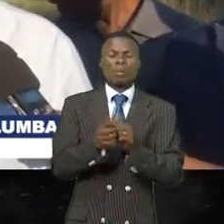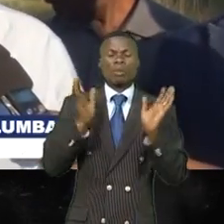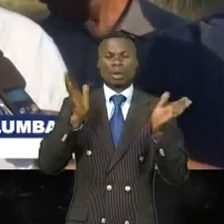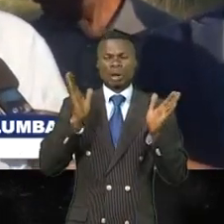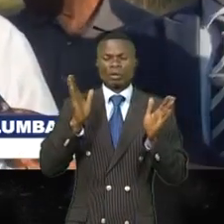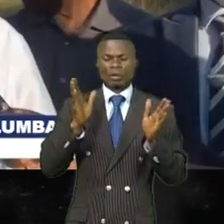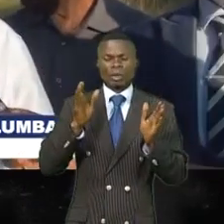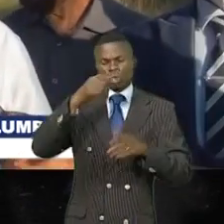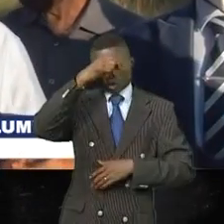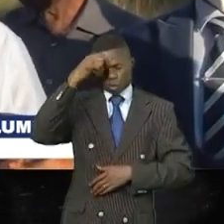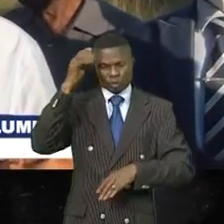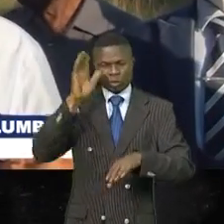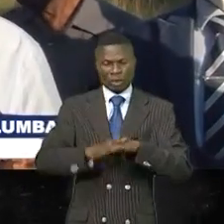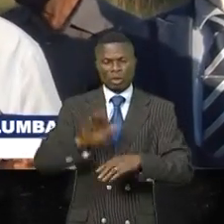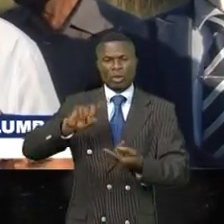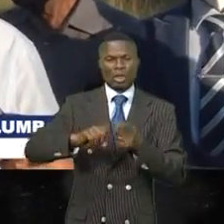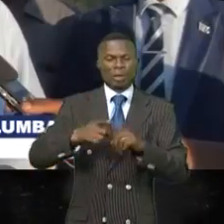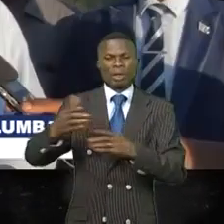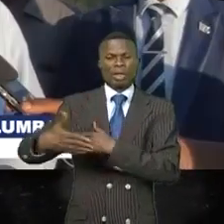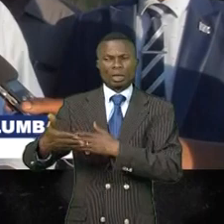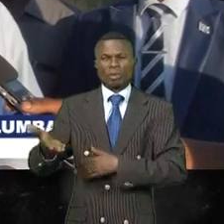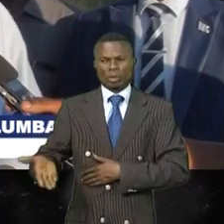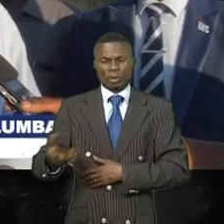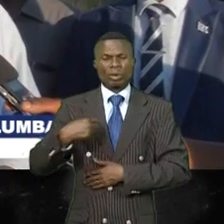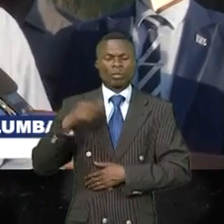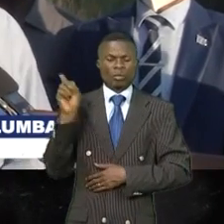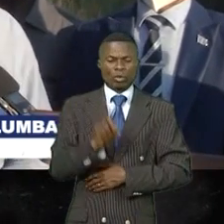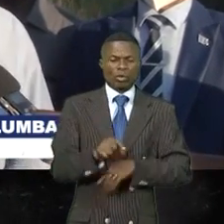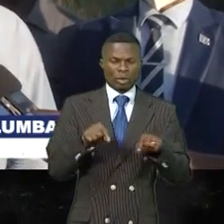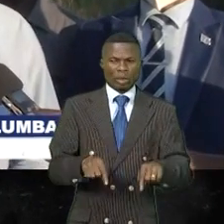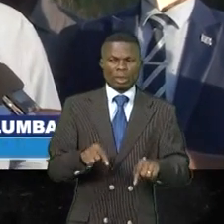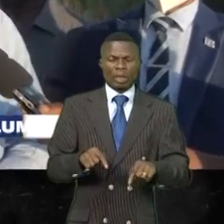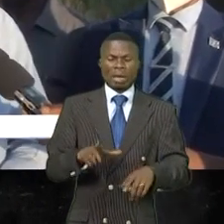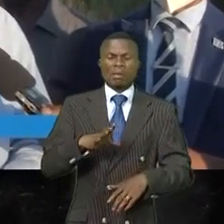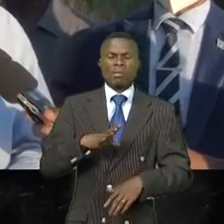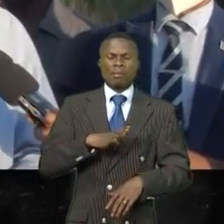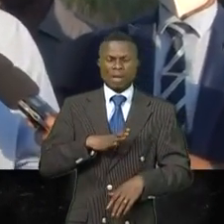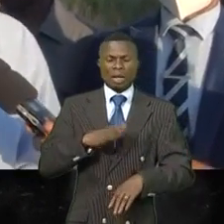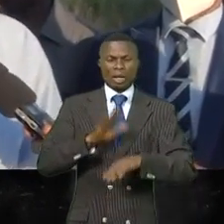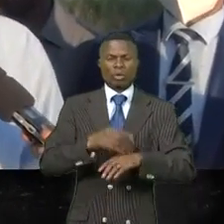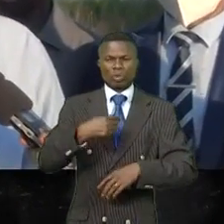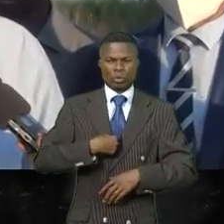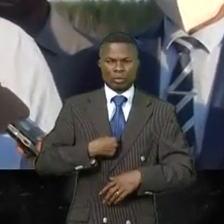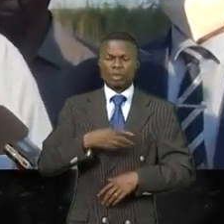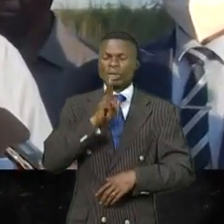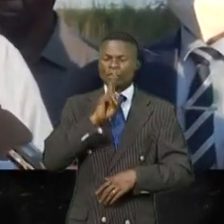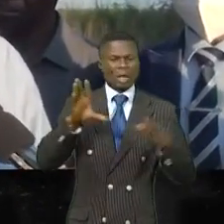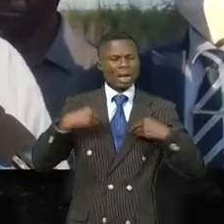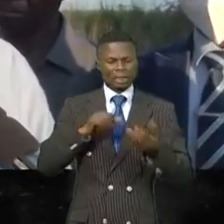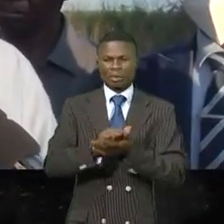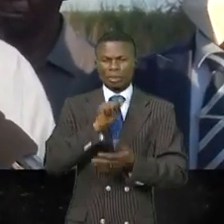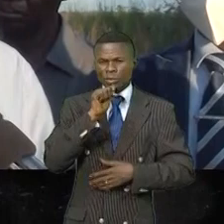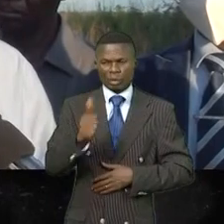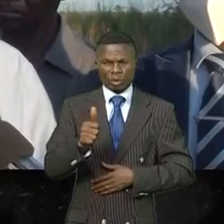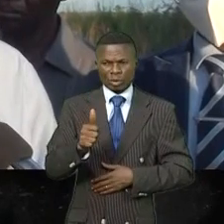une horreur qui touche son voisin. Que je suis ici affecté, c'est vraiment inacceptable. Ça